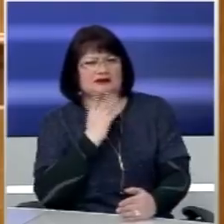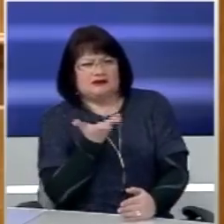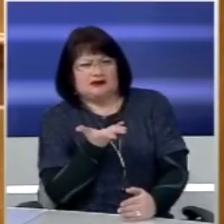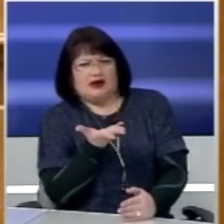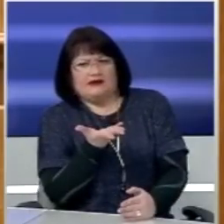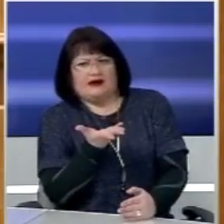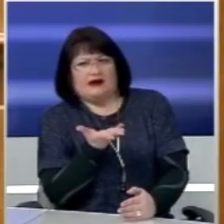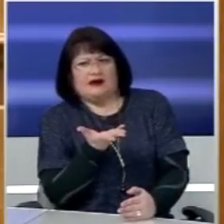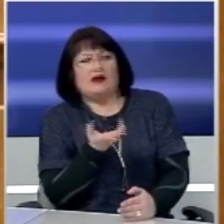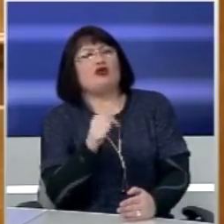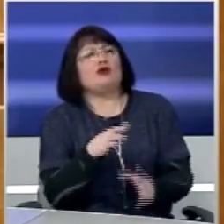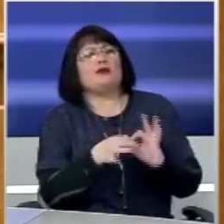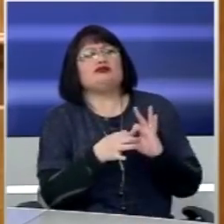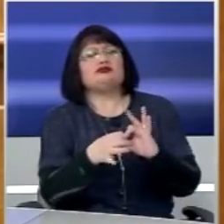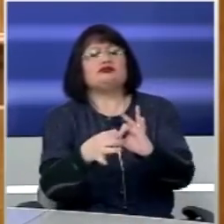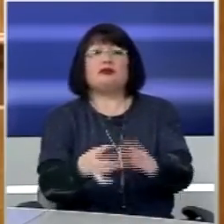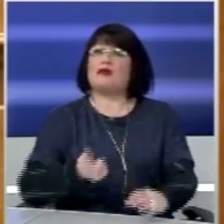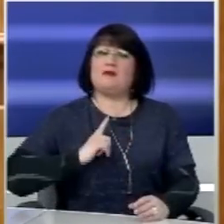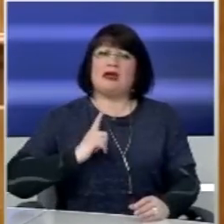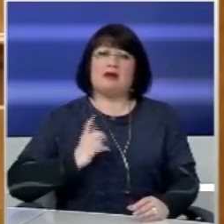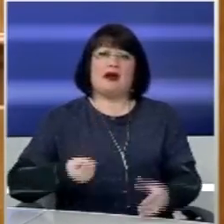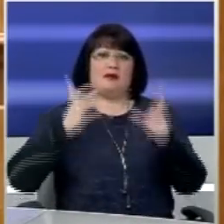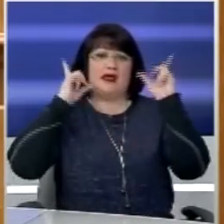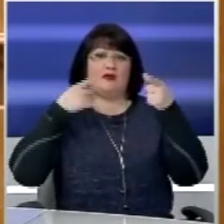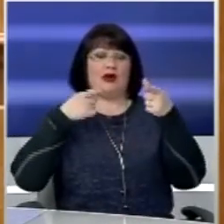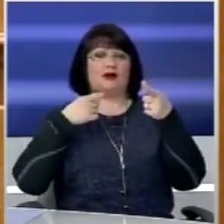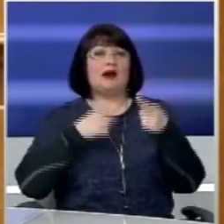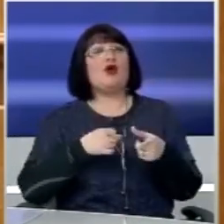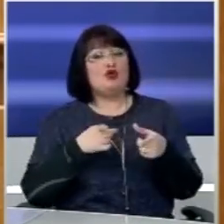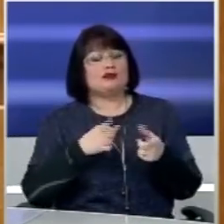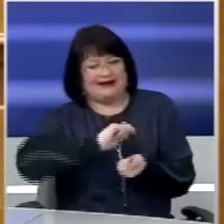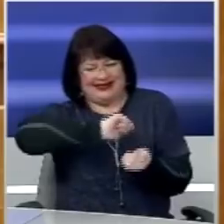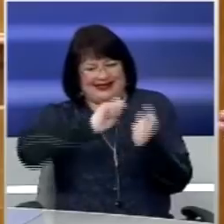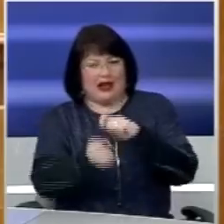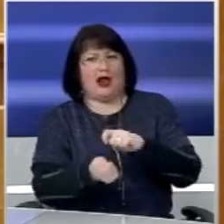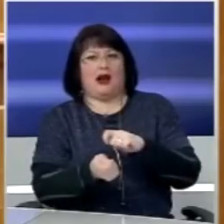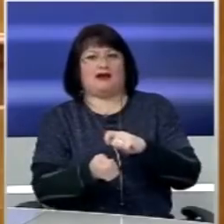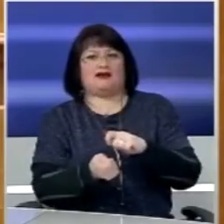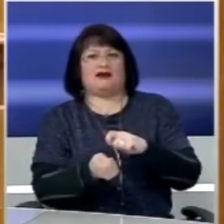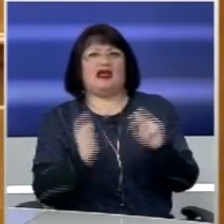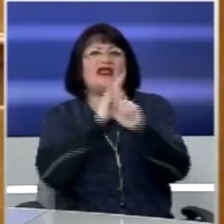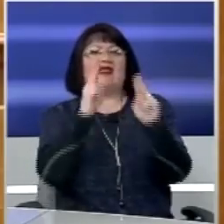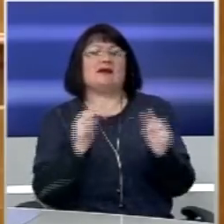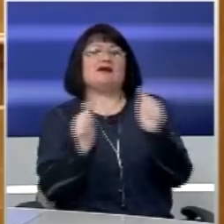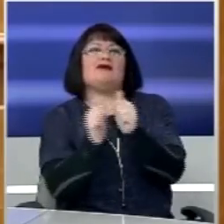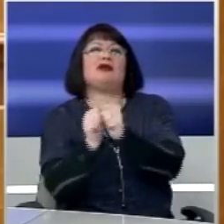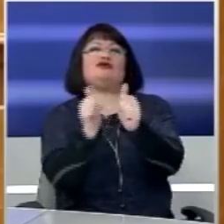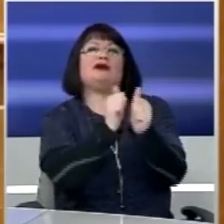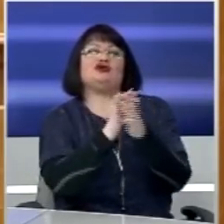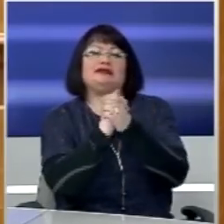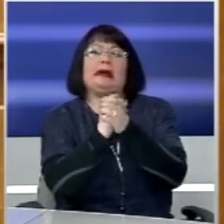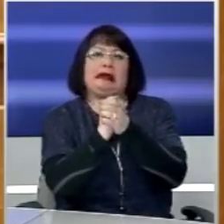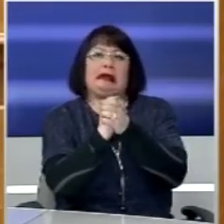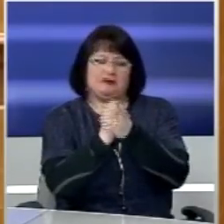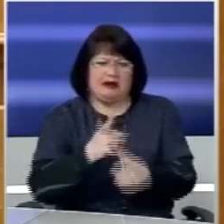Δεν περίμενε κανένας μας ότι η Νέα Δημοκρατία θα συνετιστεί και θα αλλάξει ρότα στις διεθνείς της συμμαχίες.